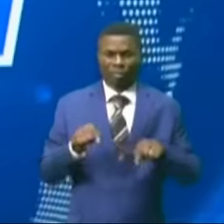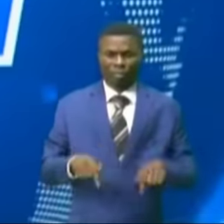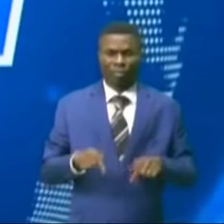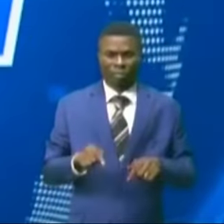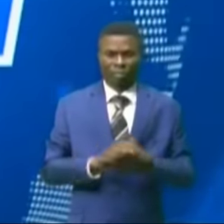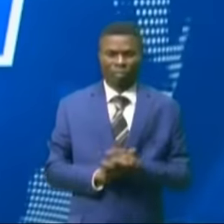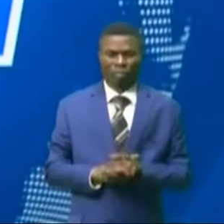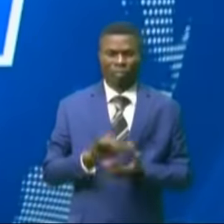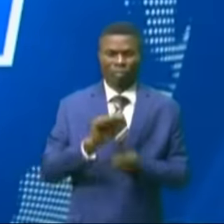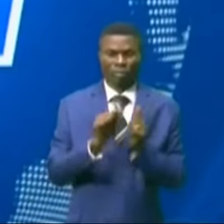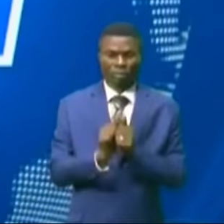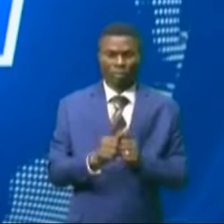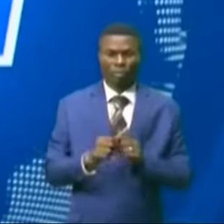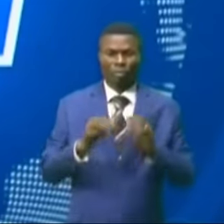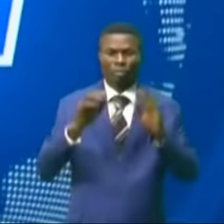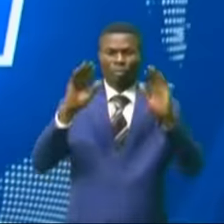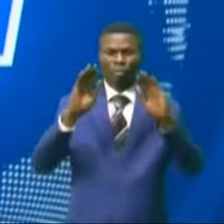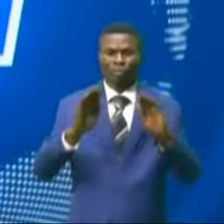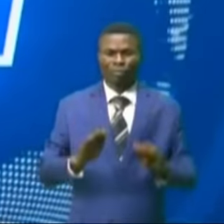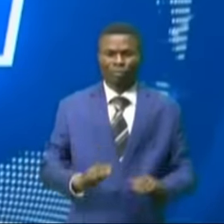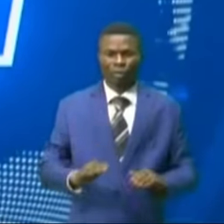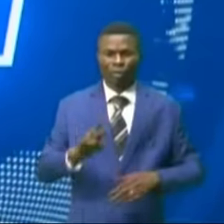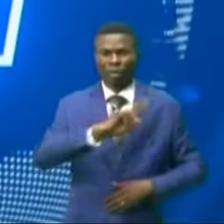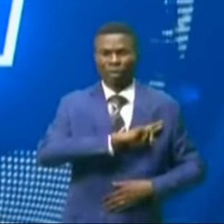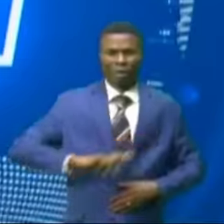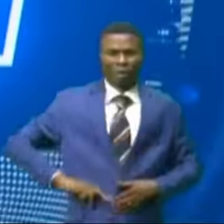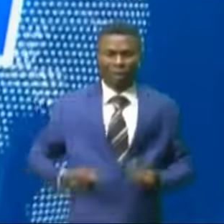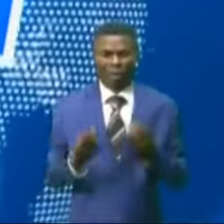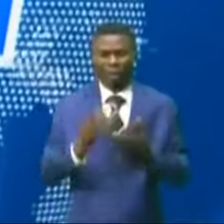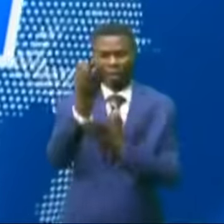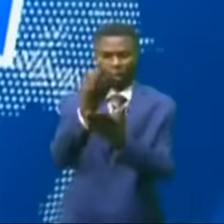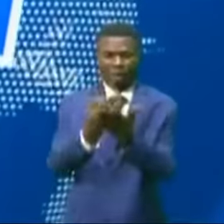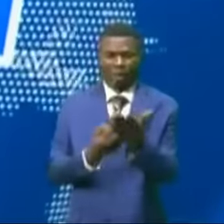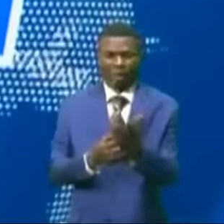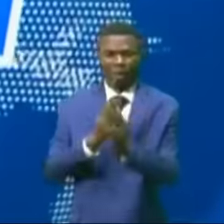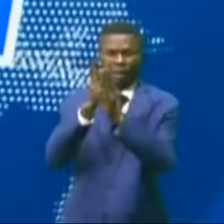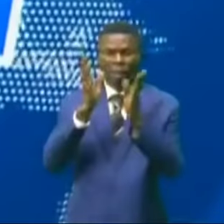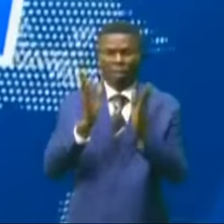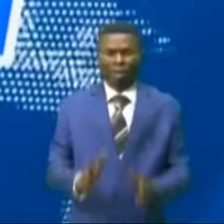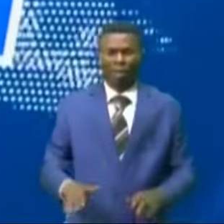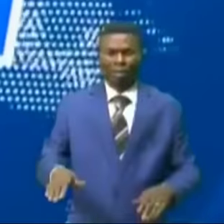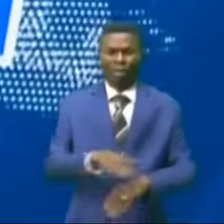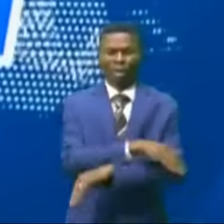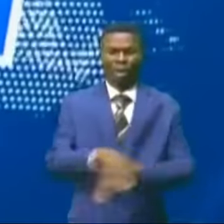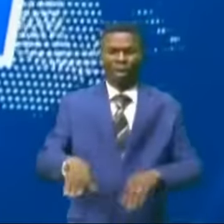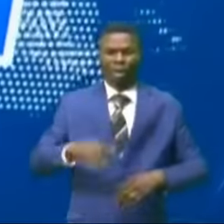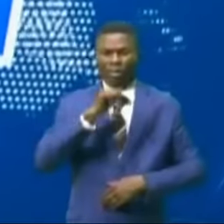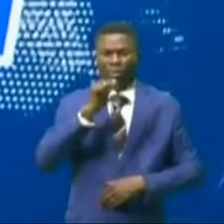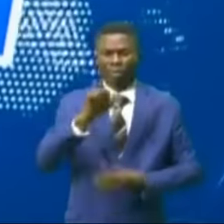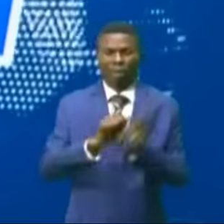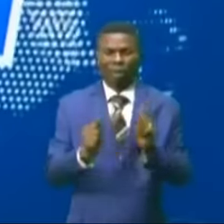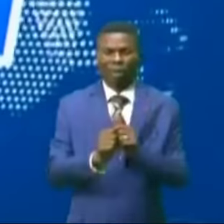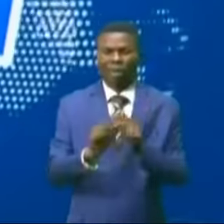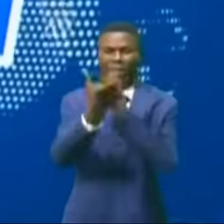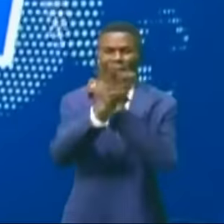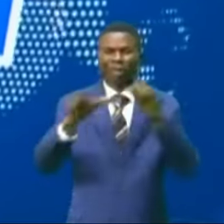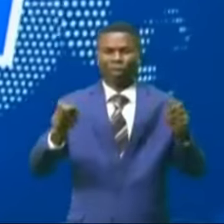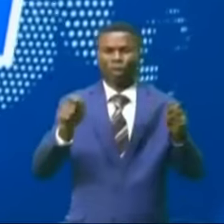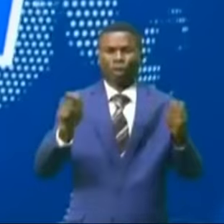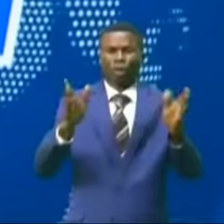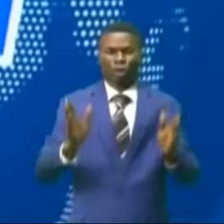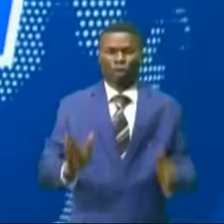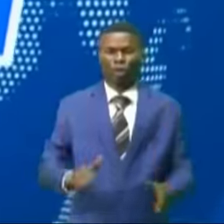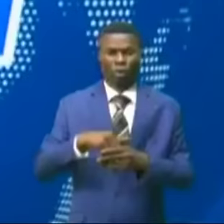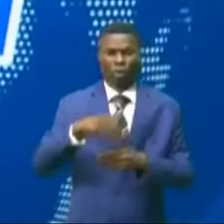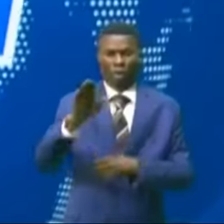timide a été marqué par la République démocratique du Congo sur la liste des Reporters sans frontières en matière de la liberté de la presse. En dehors de